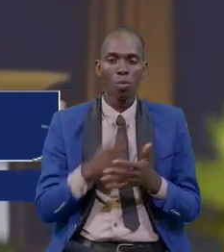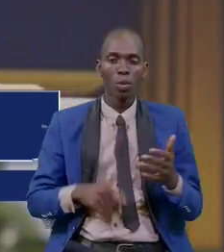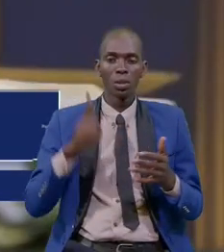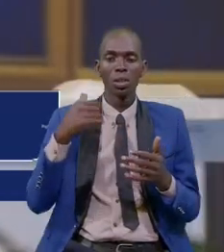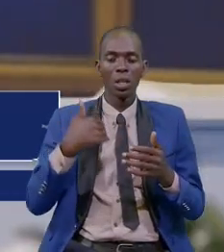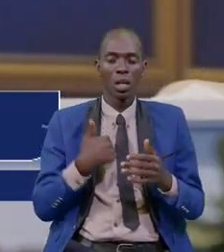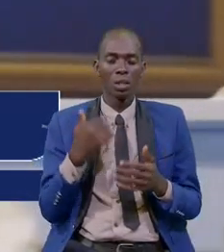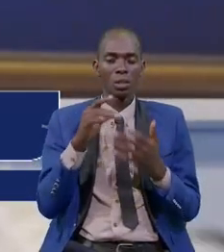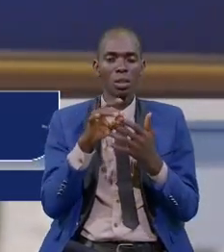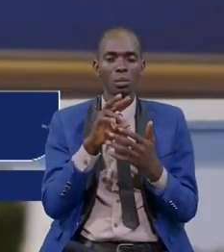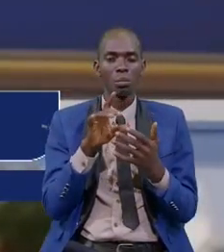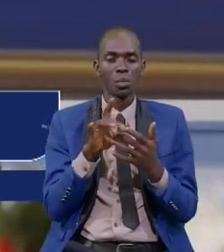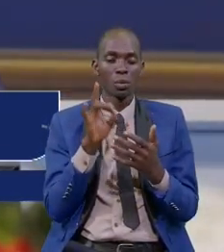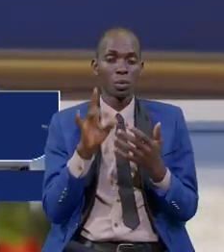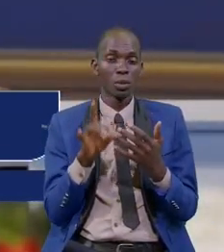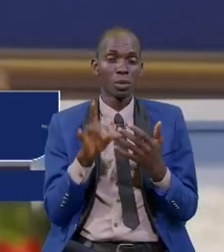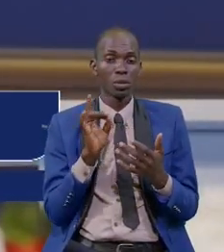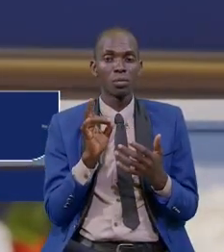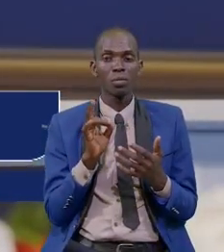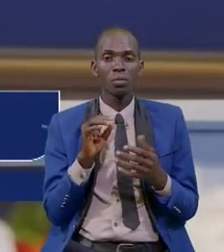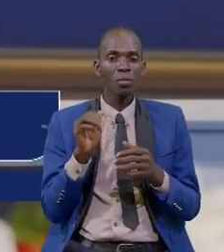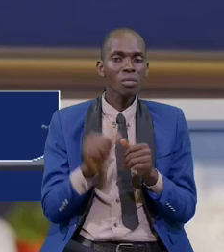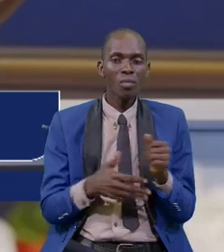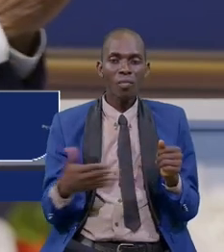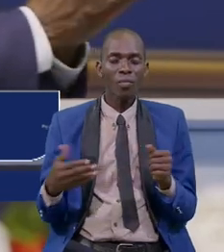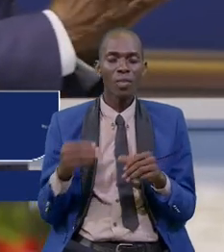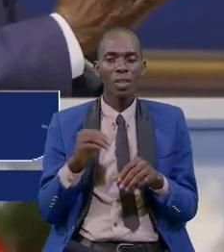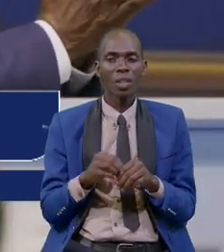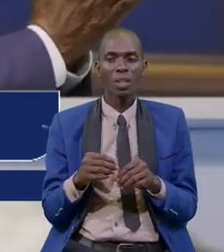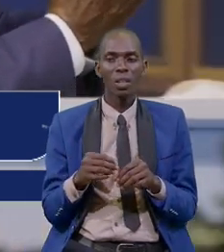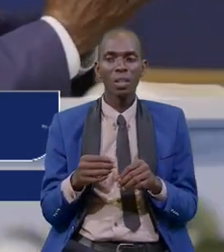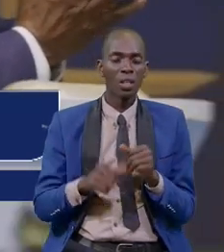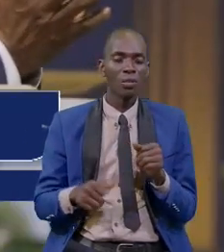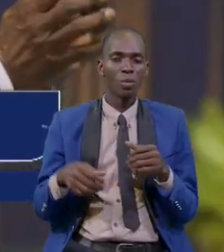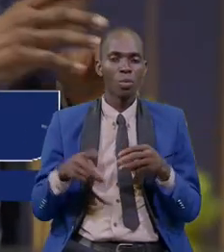régner sur toutes choses, dans toute manière, sur la terre.